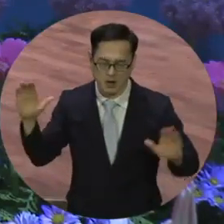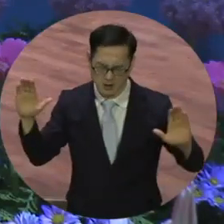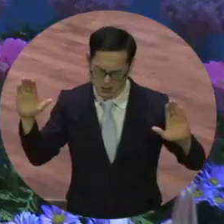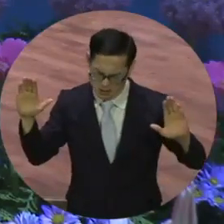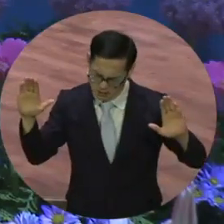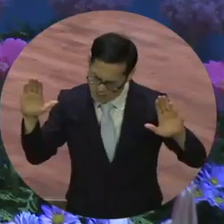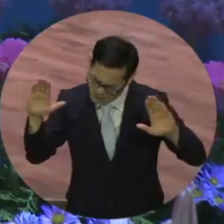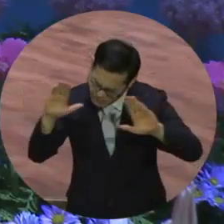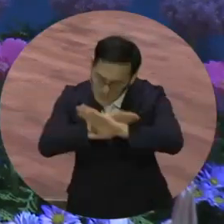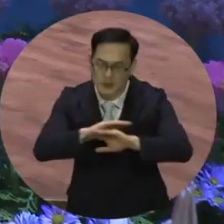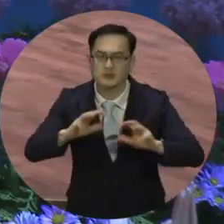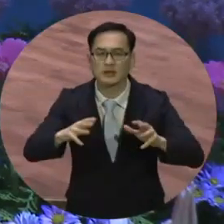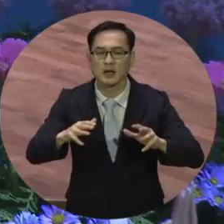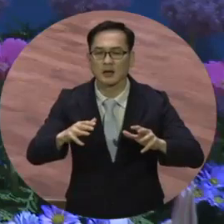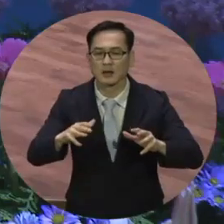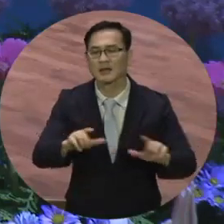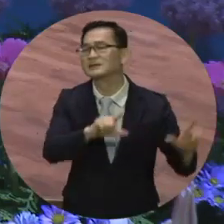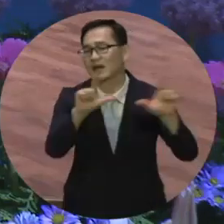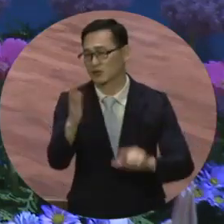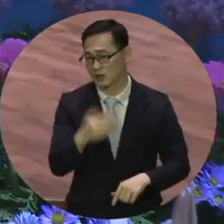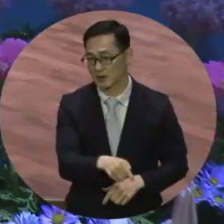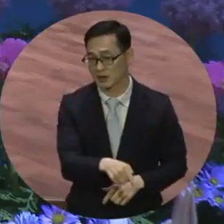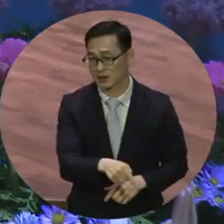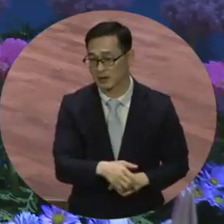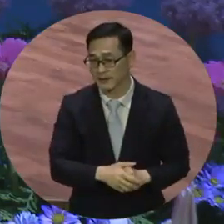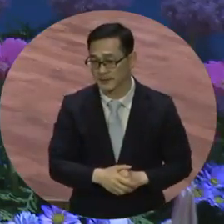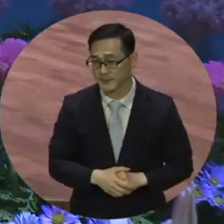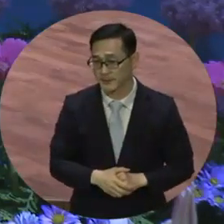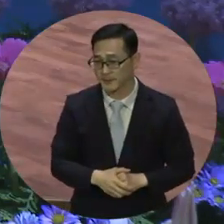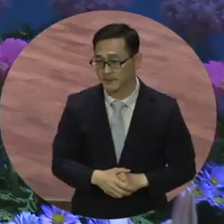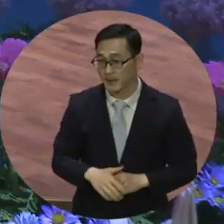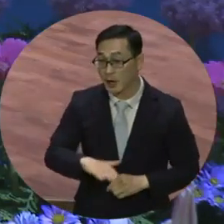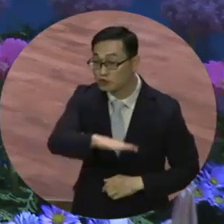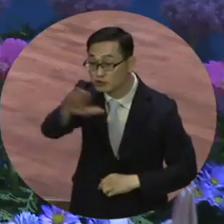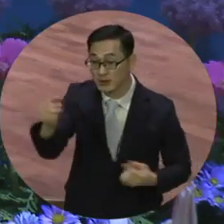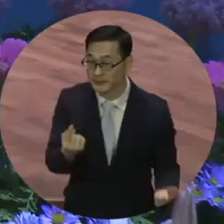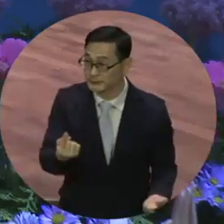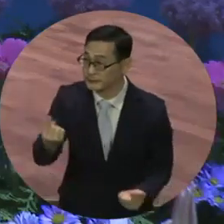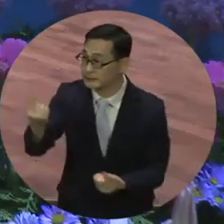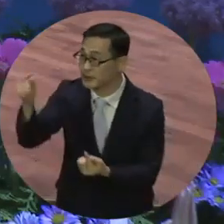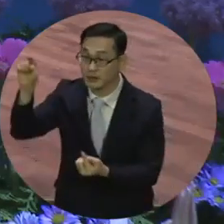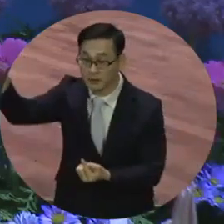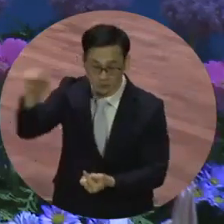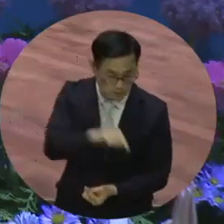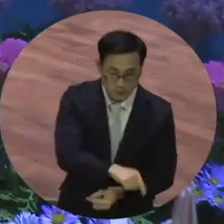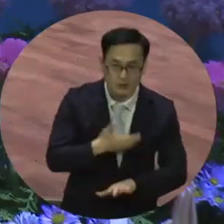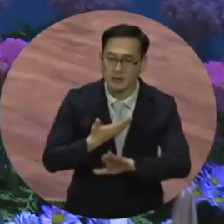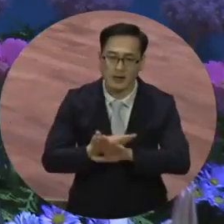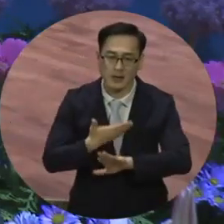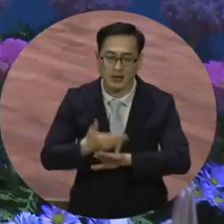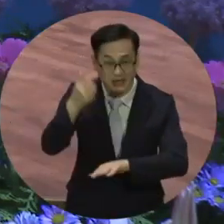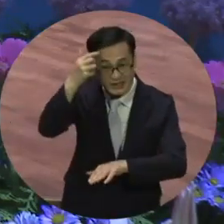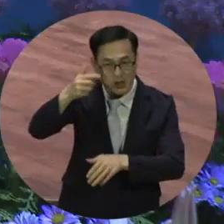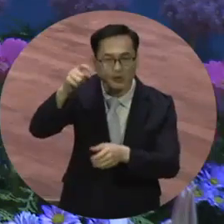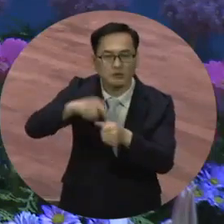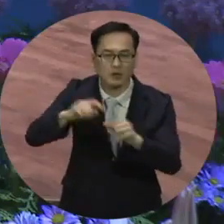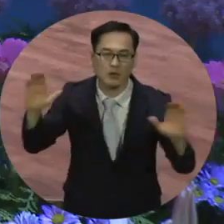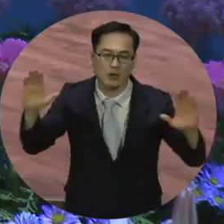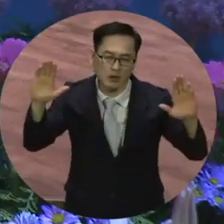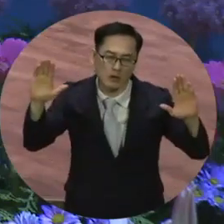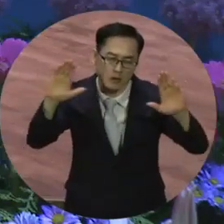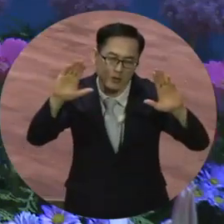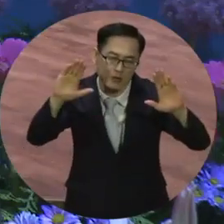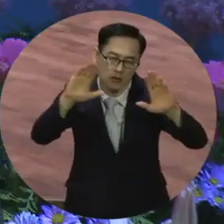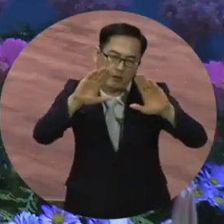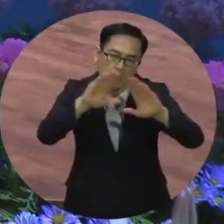시대를 이들은 살아가야 됩니다. 우리가 살아왔던 시대와 또 다른 영적으로 점점 내가